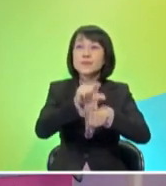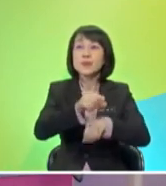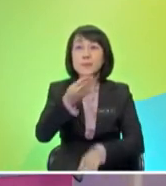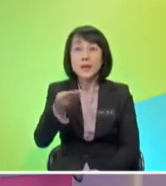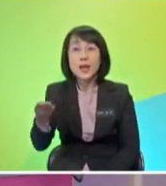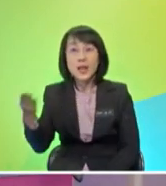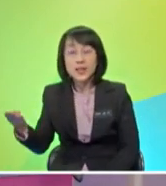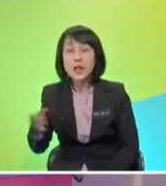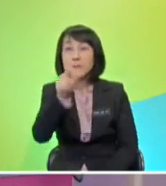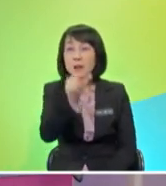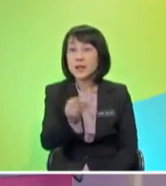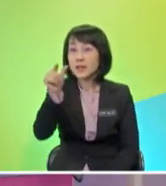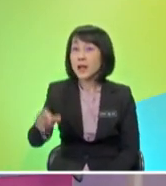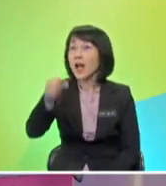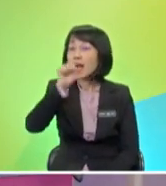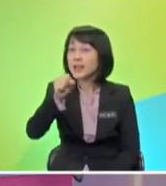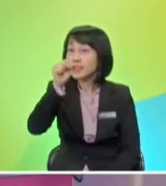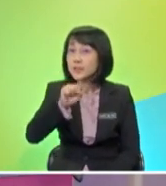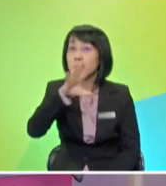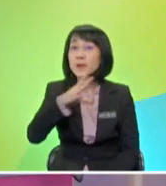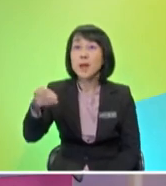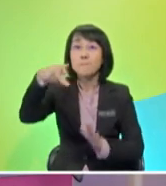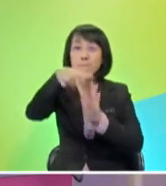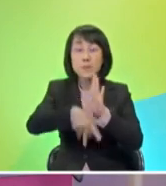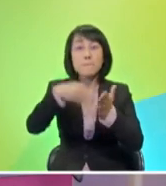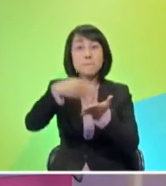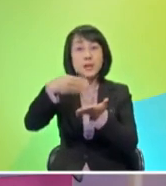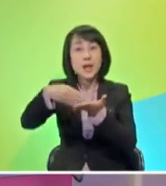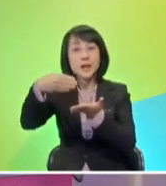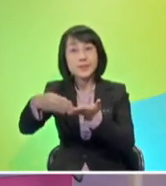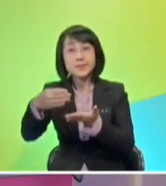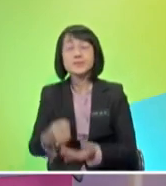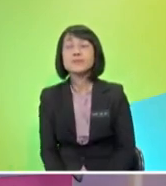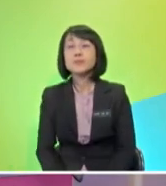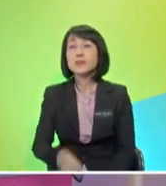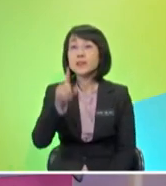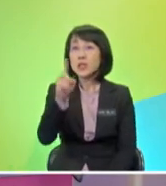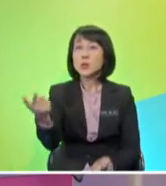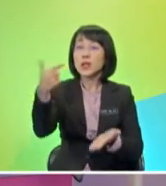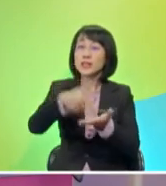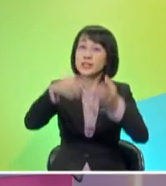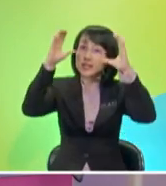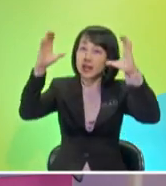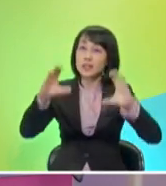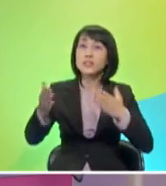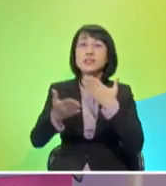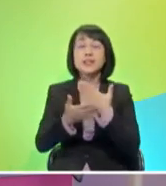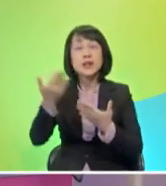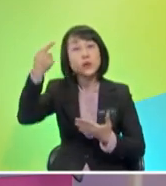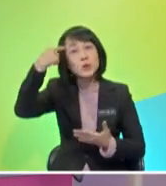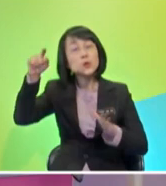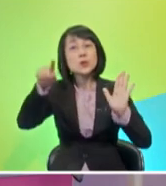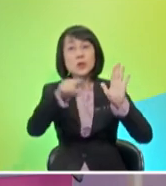dah menggunakan batang aiskrim dan juga pembilang. Okey, sebenarnya Ria, kita ada satu lagi kaedah mudah untuk menolak, iaitu